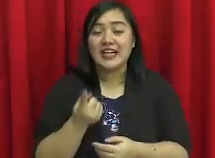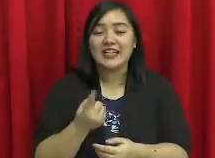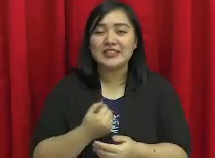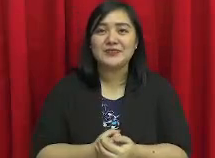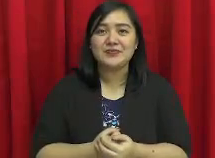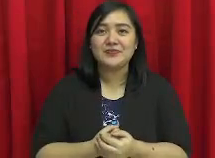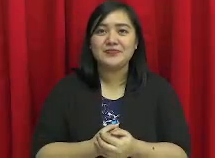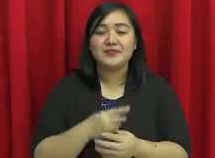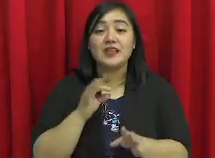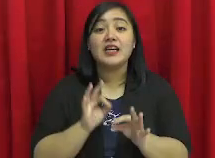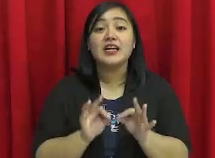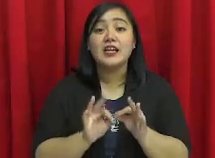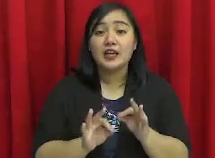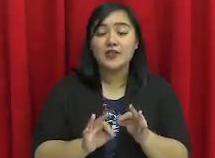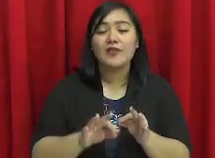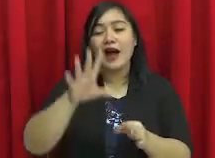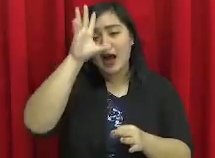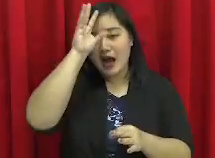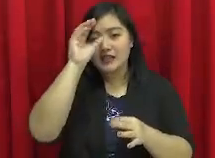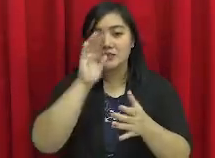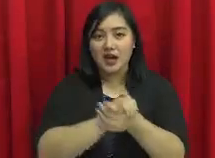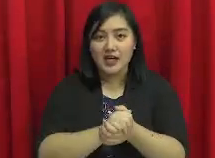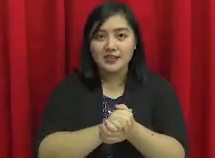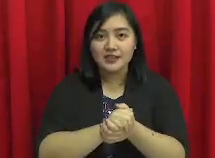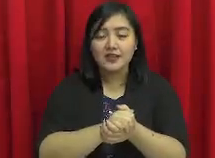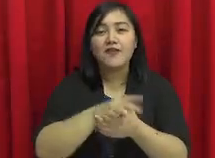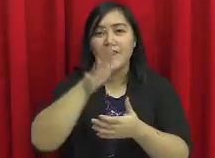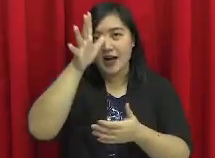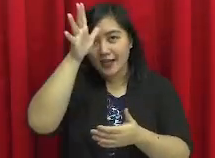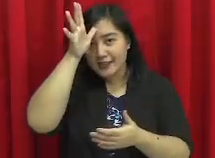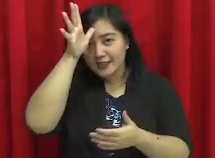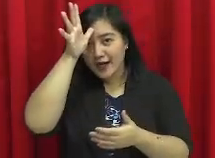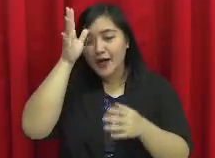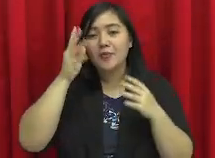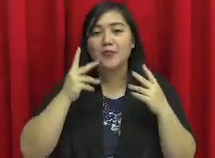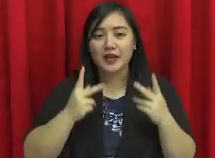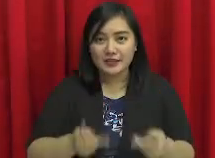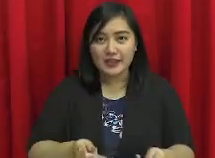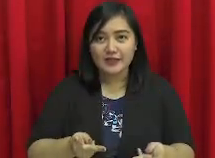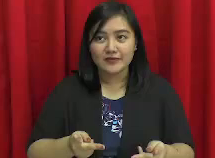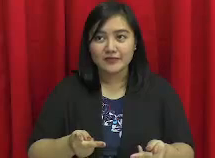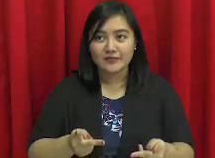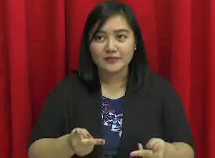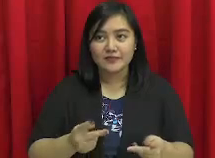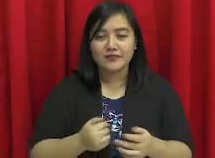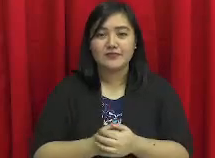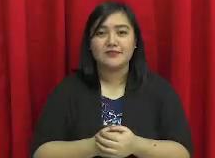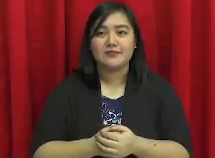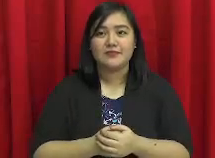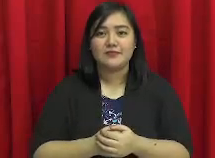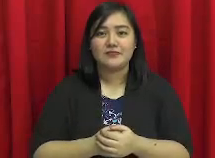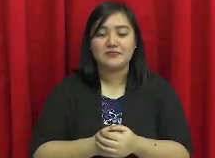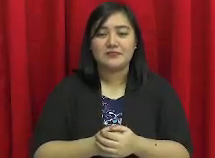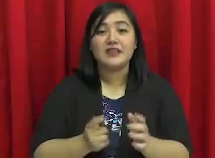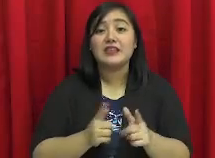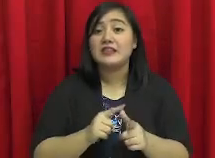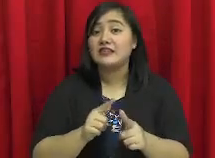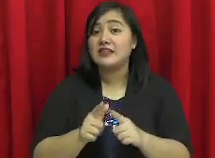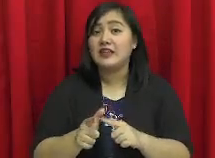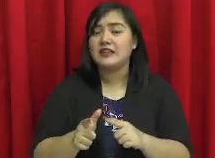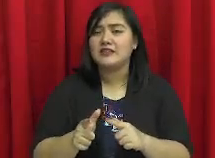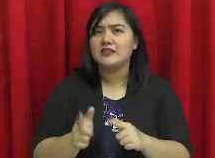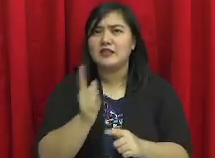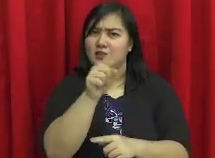the home is there, will she be tempted? Mm. Di ba? Kaya kanino po na-count yung kasalanan? Kay